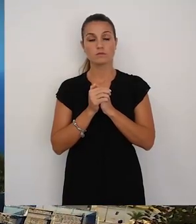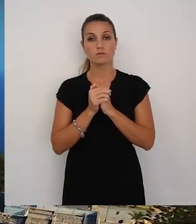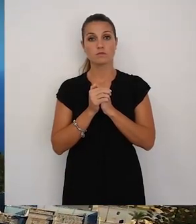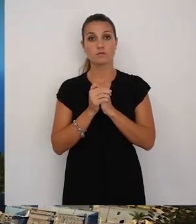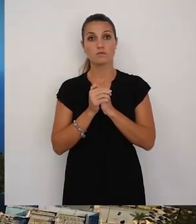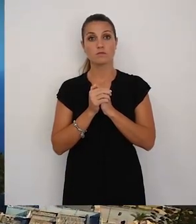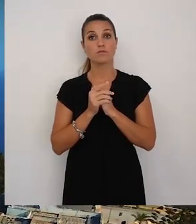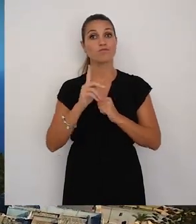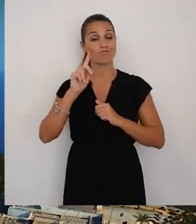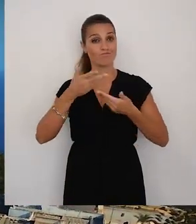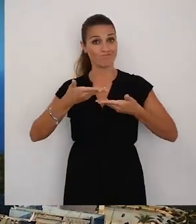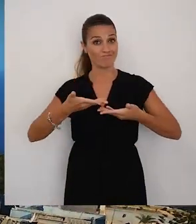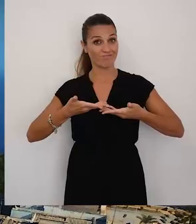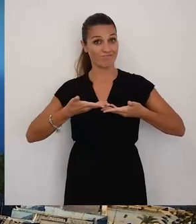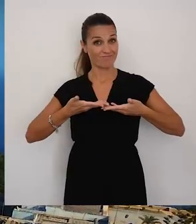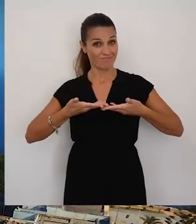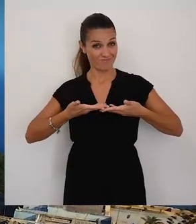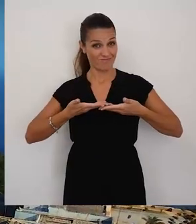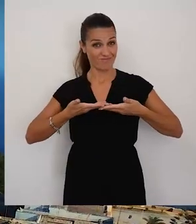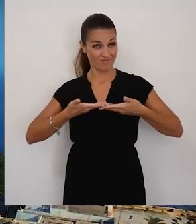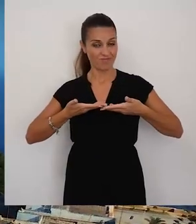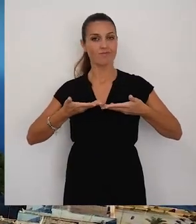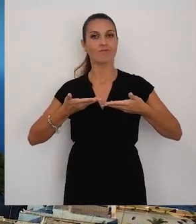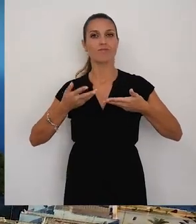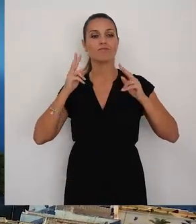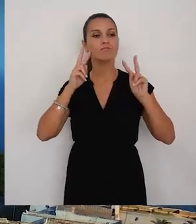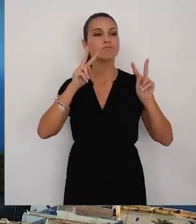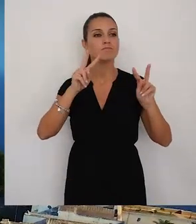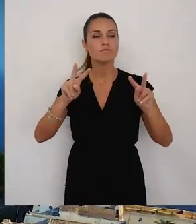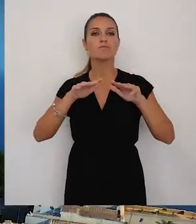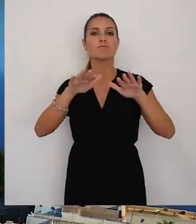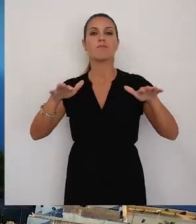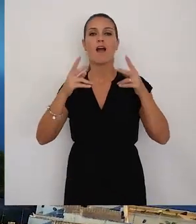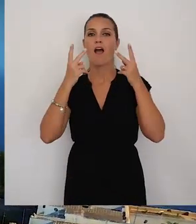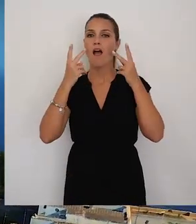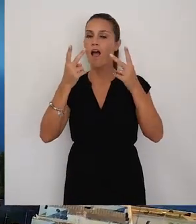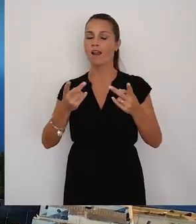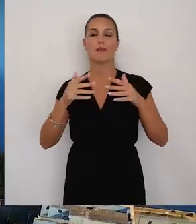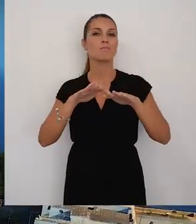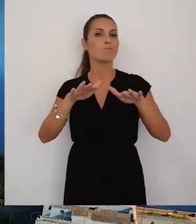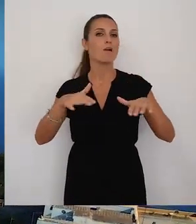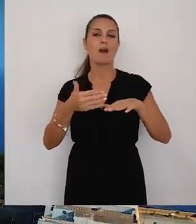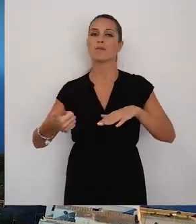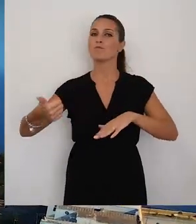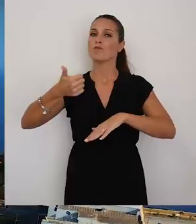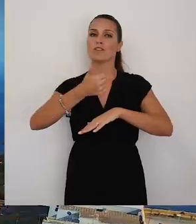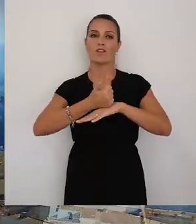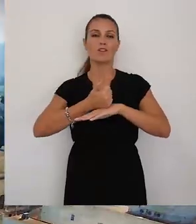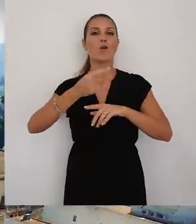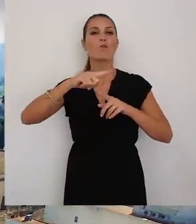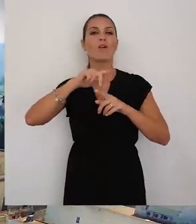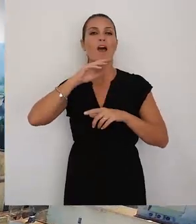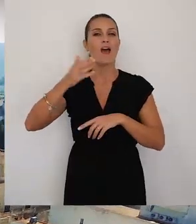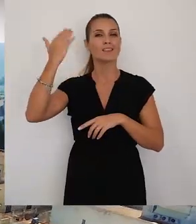Dalle terrazze di Santa Cesarea è facile perdersi nel suo ampio mare, che è il vero protagonista ed il custode dell'anima